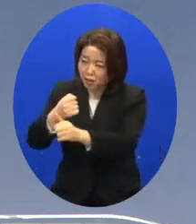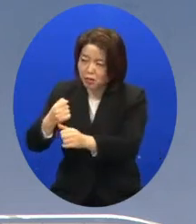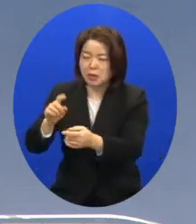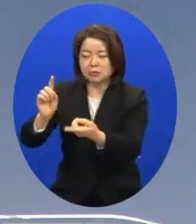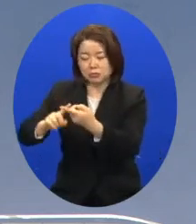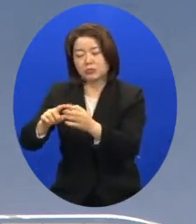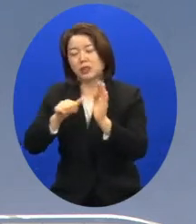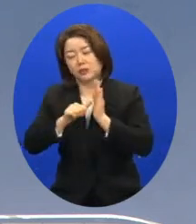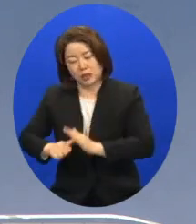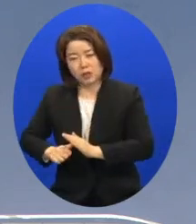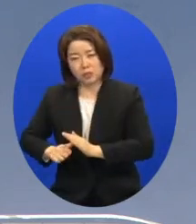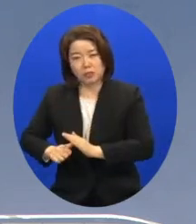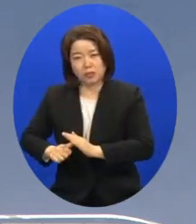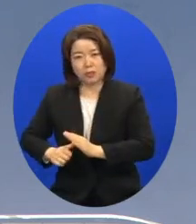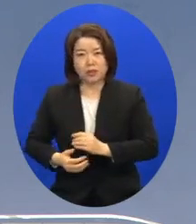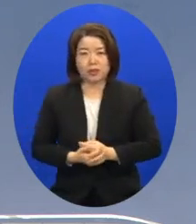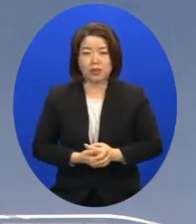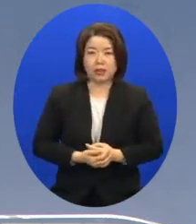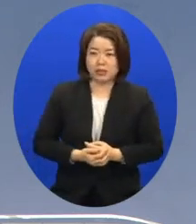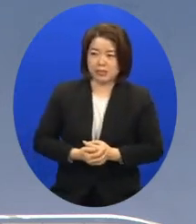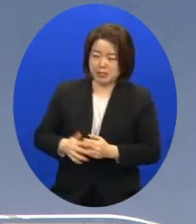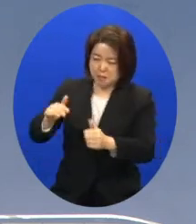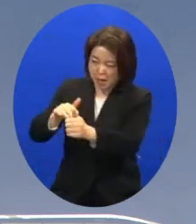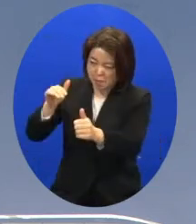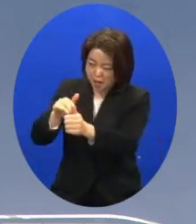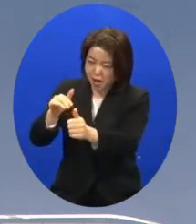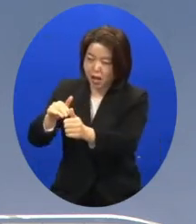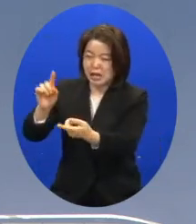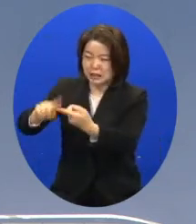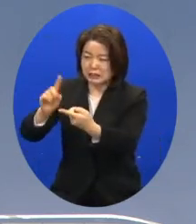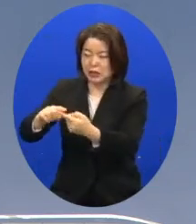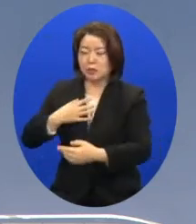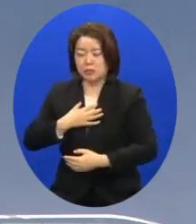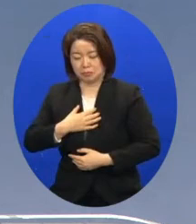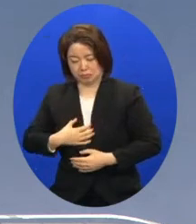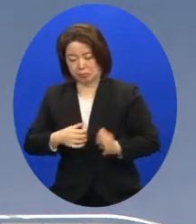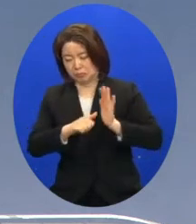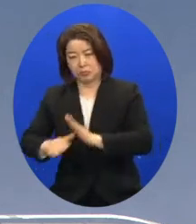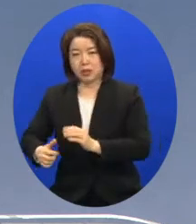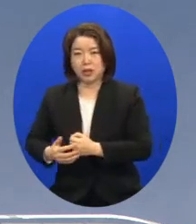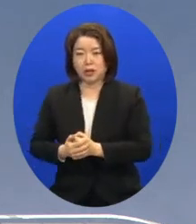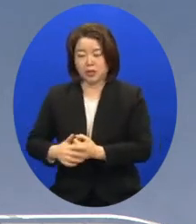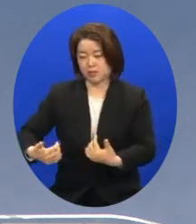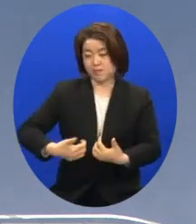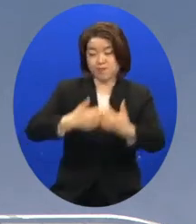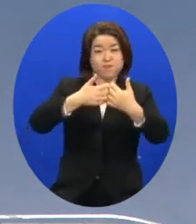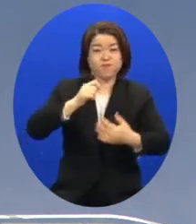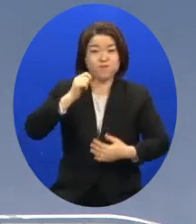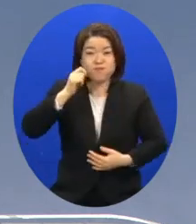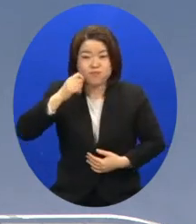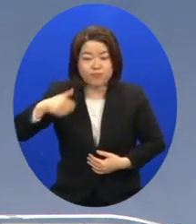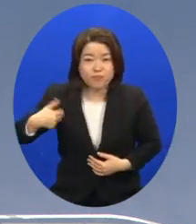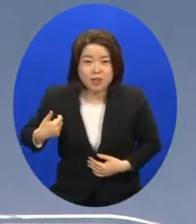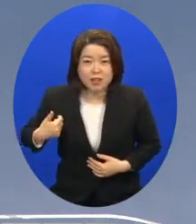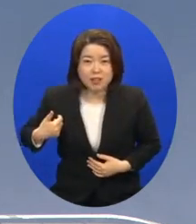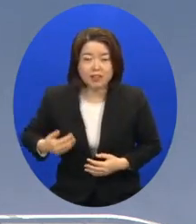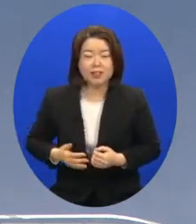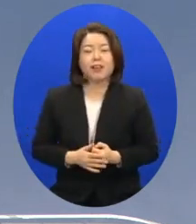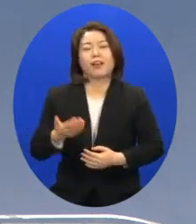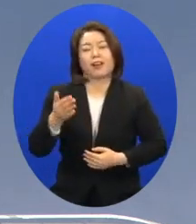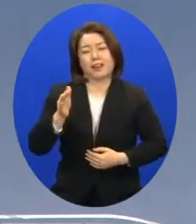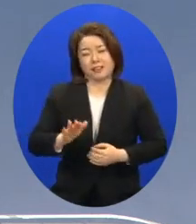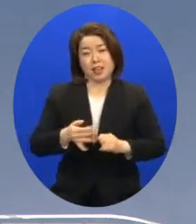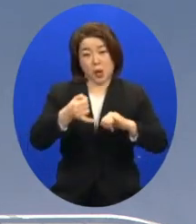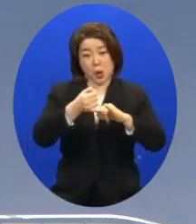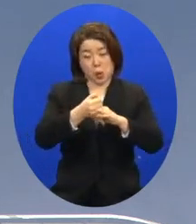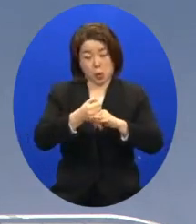하고 괴롭힘 은근한 괴로움 안당하고 반항 할 줄도 모르고 그런데 여러분 꼭